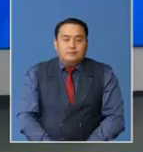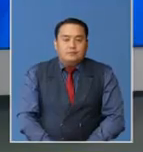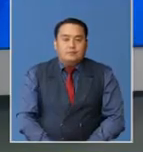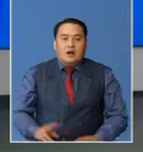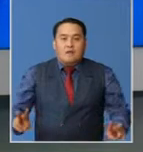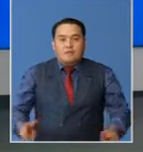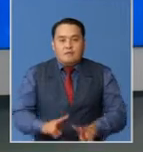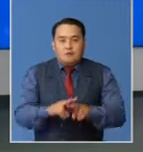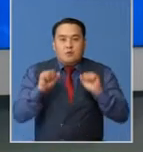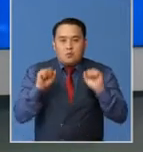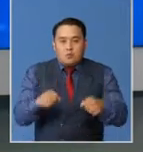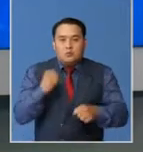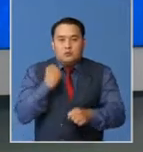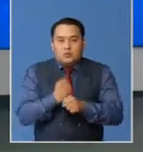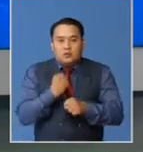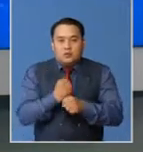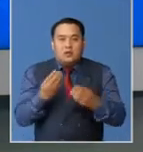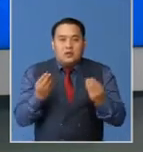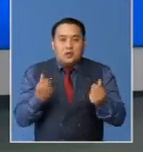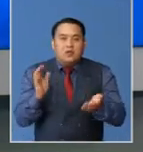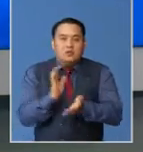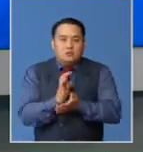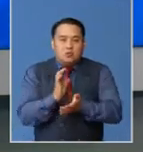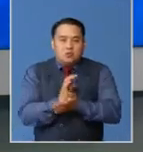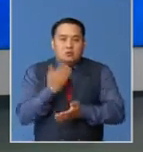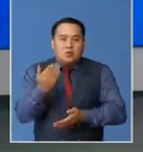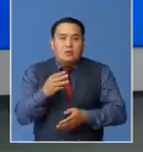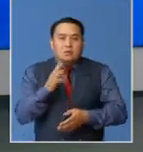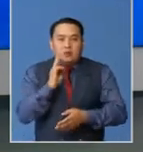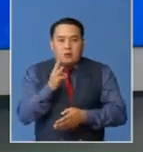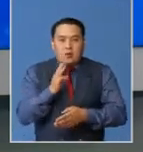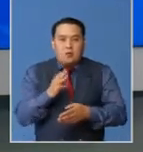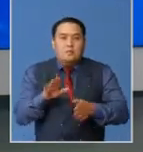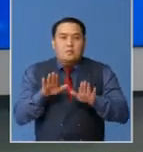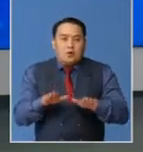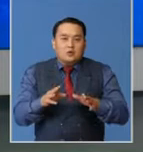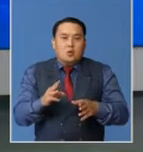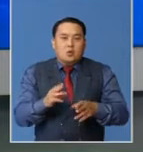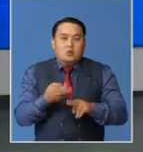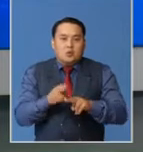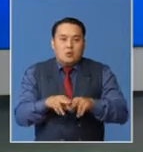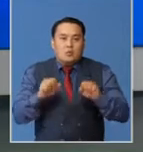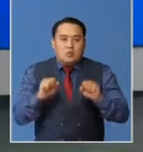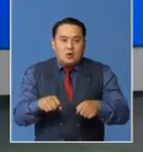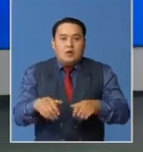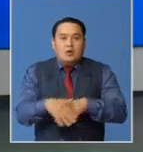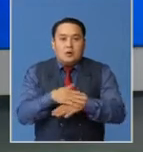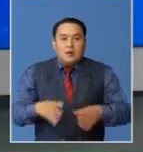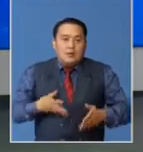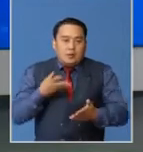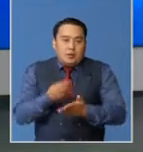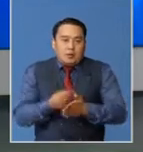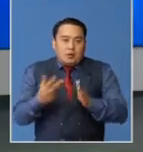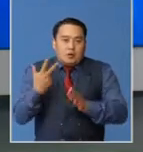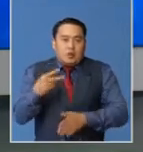В Астане теперь можно сделать деньги из мусора. Там заработали пункты приема мусора, и теперь жителям платят от 3